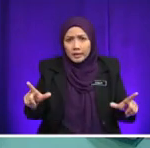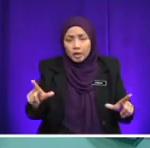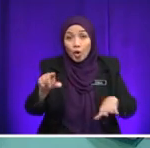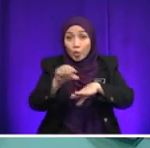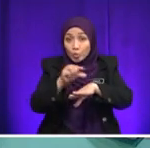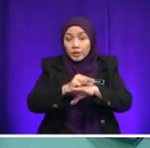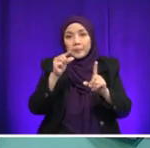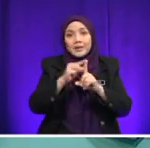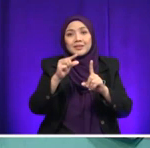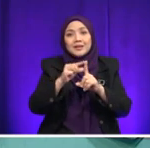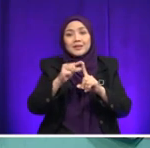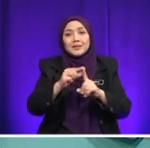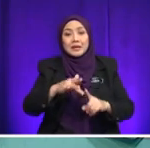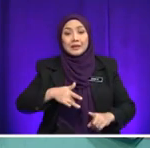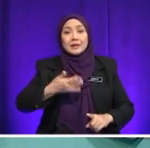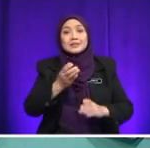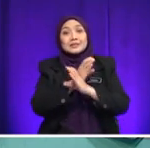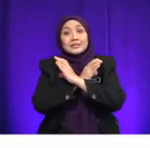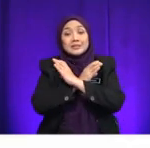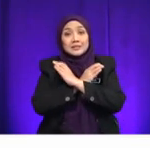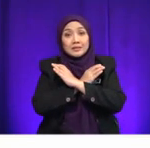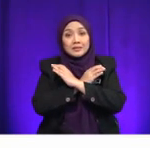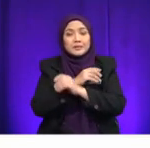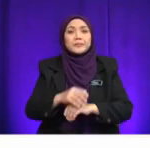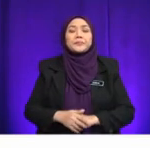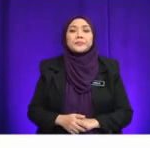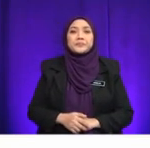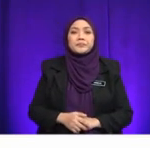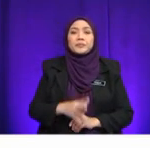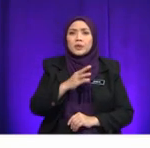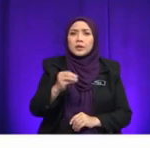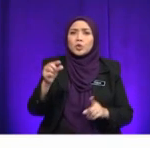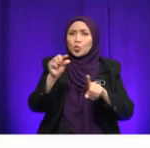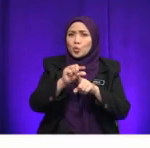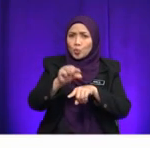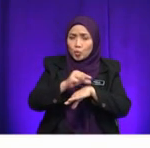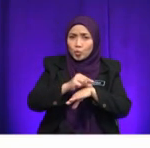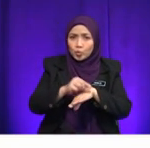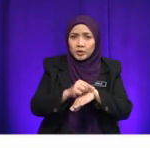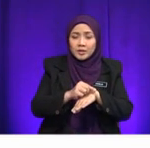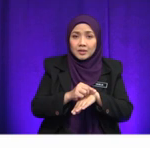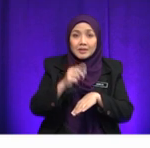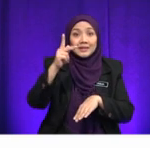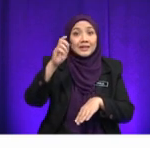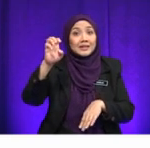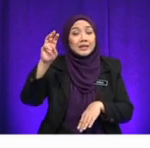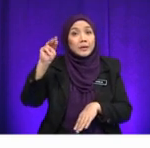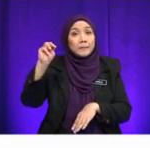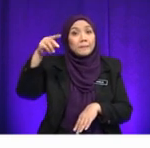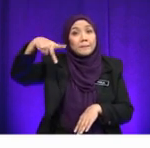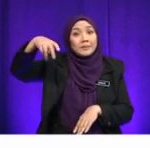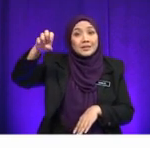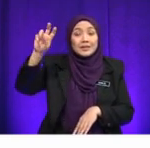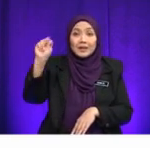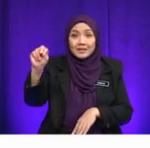pathesma tadi sebenarnya akronim camping Oke dia Mana camping pertama Ci Itu adalah campaign kesadaran